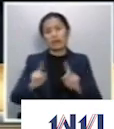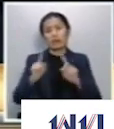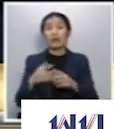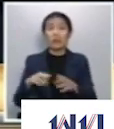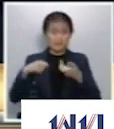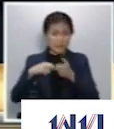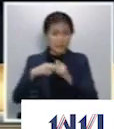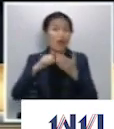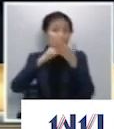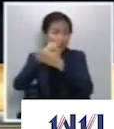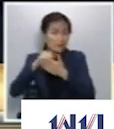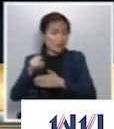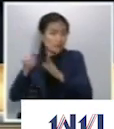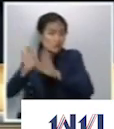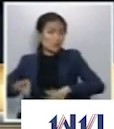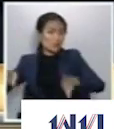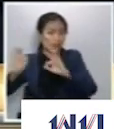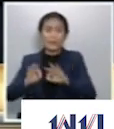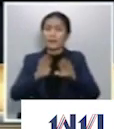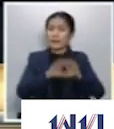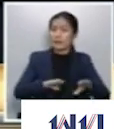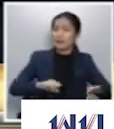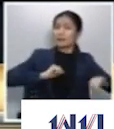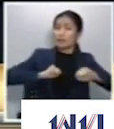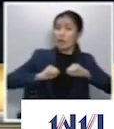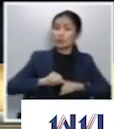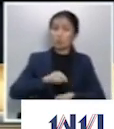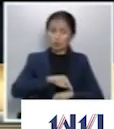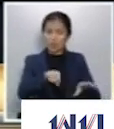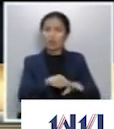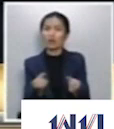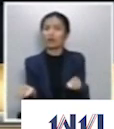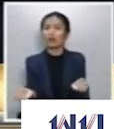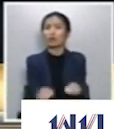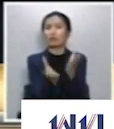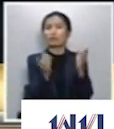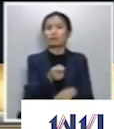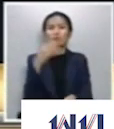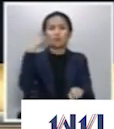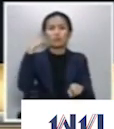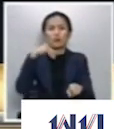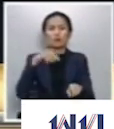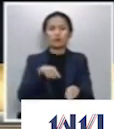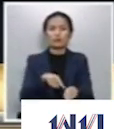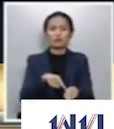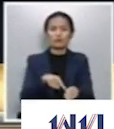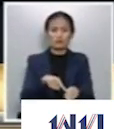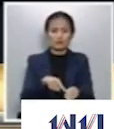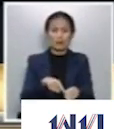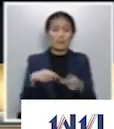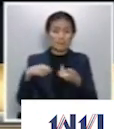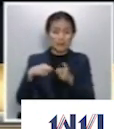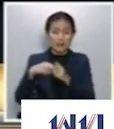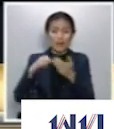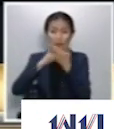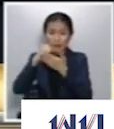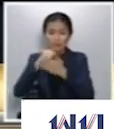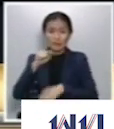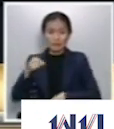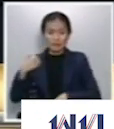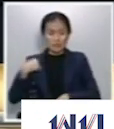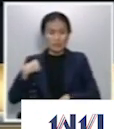เด็กและเยาวชนนี่เป็นผู้ที่ได้รับการกระทำความรุนแรงอย่างซับซ้อนแล้วเรื่องของยาเสพติดนี่มันมีสอง